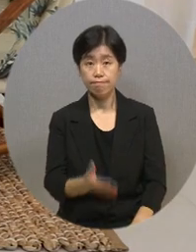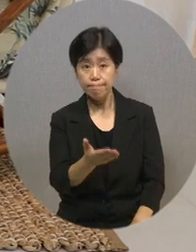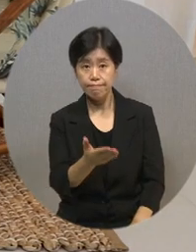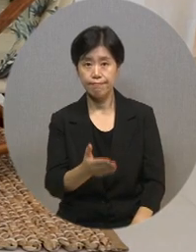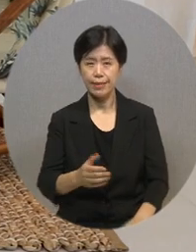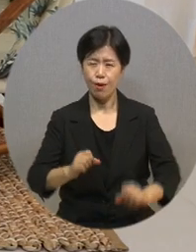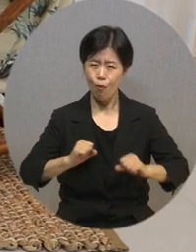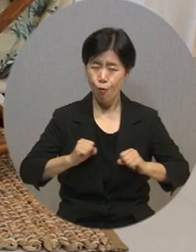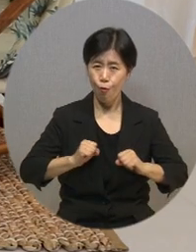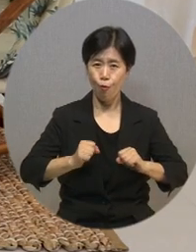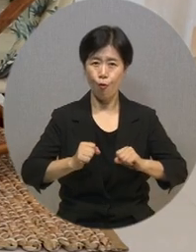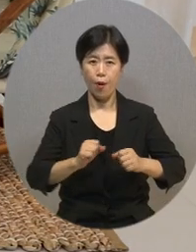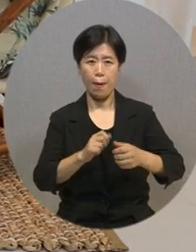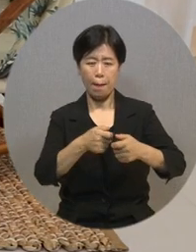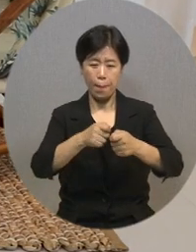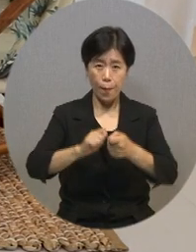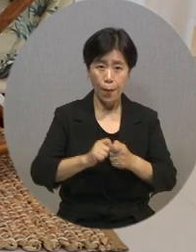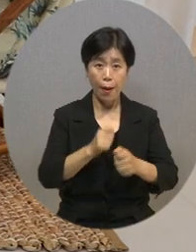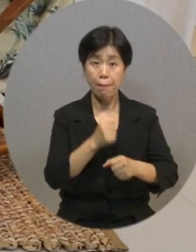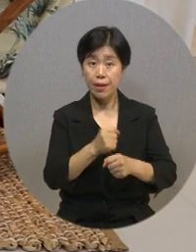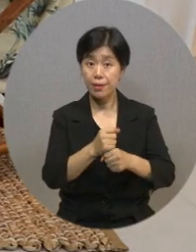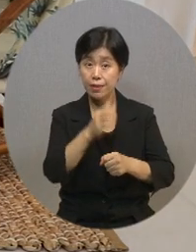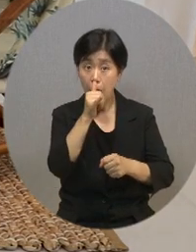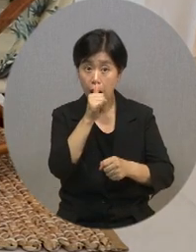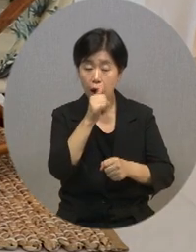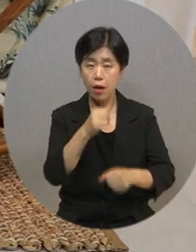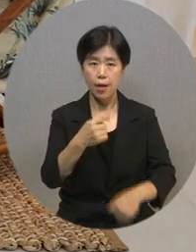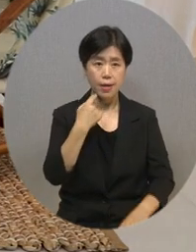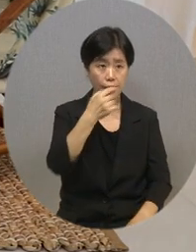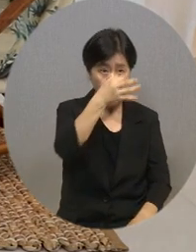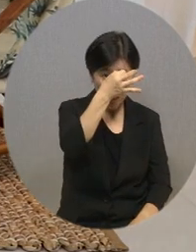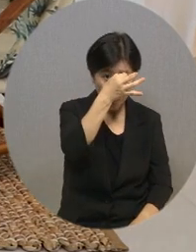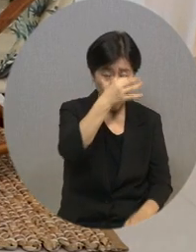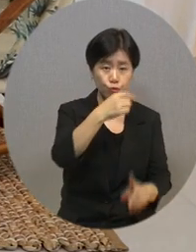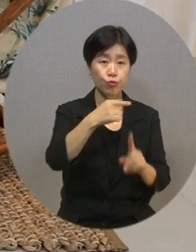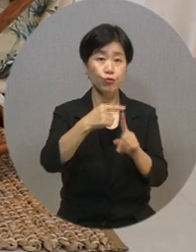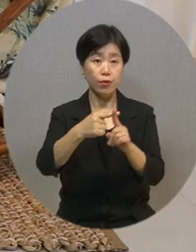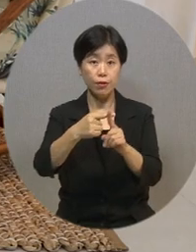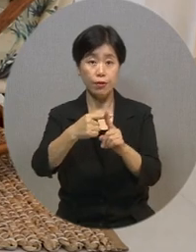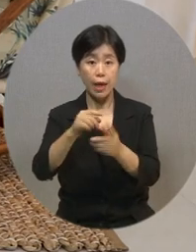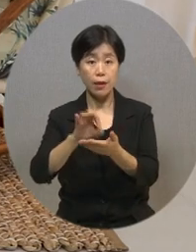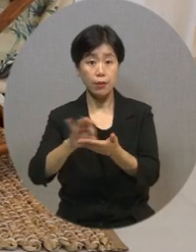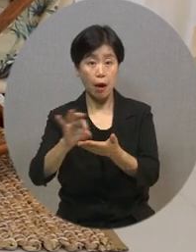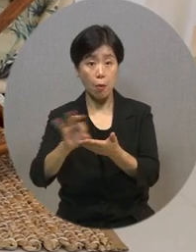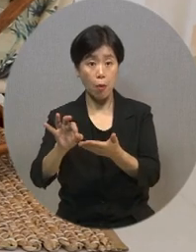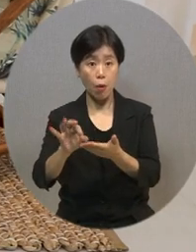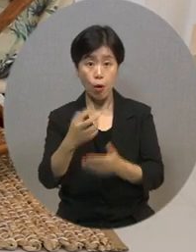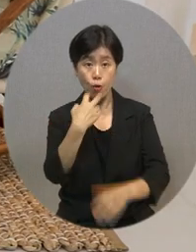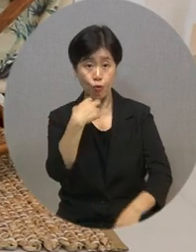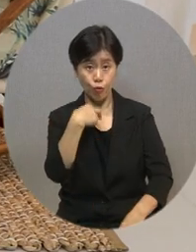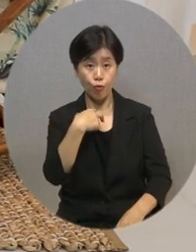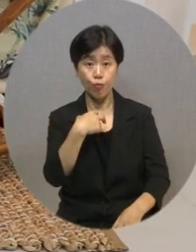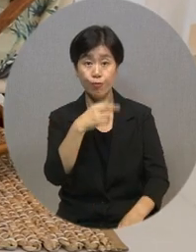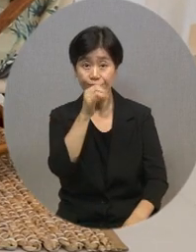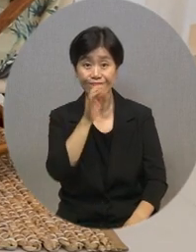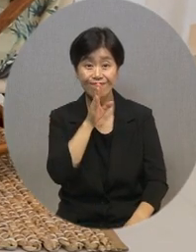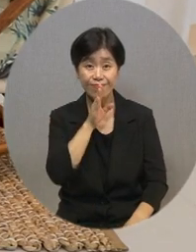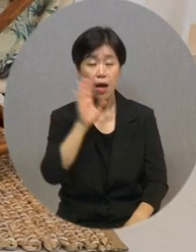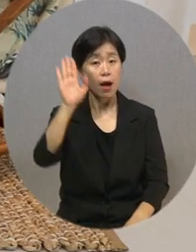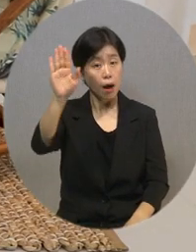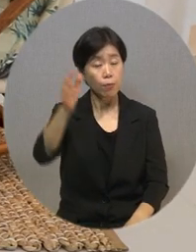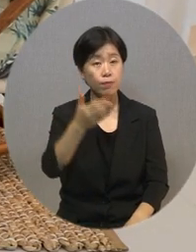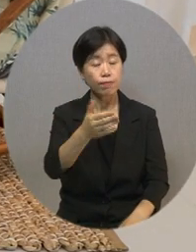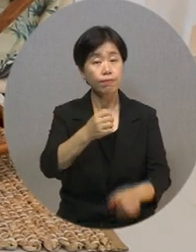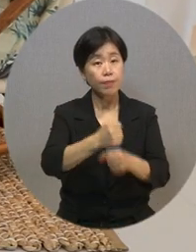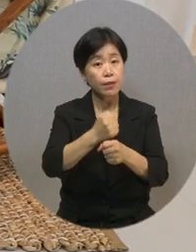활동을 해서 예술적인 가치와 실용적인 가치를 많이 함유하고 지금 하고 계시는데 앞으로의 작품